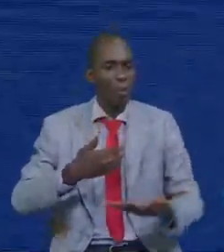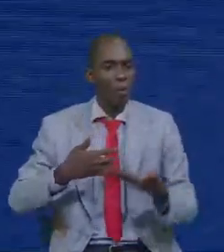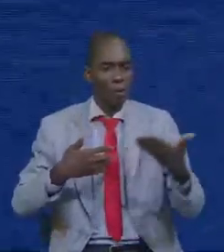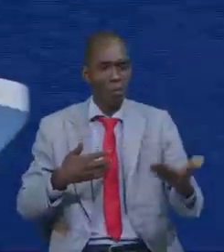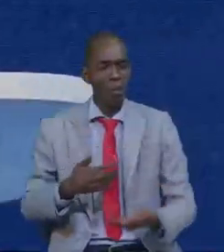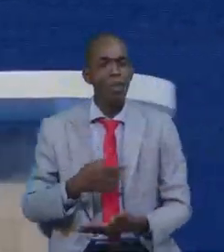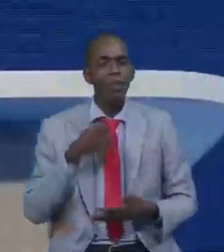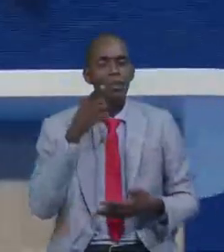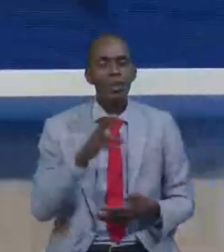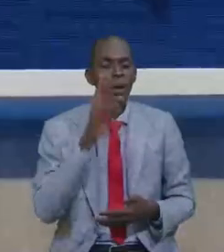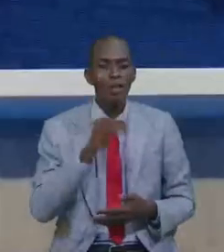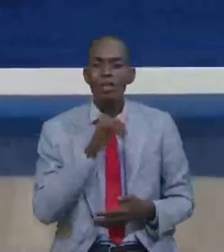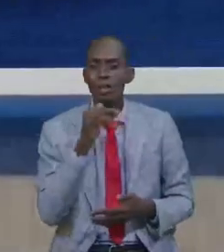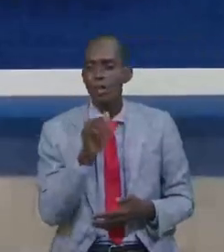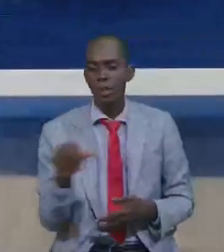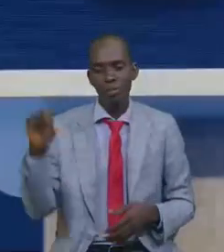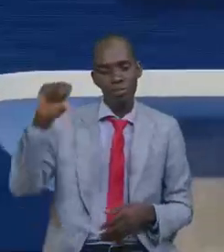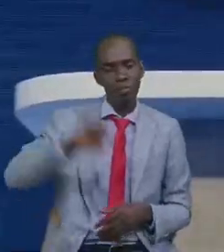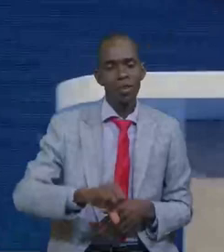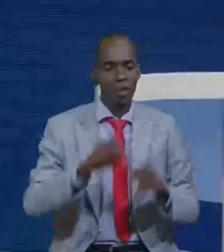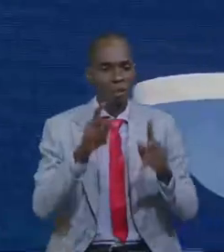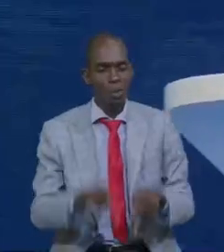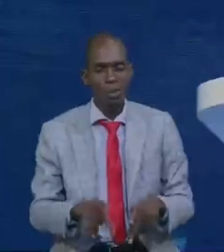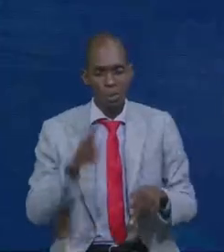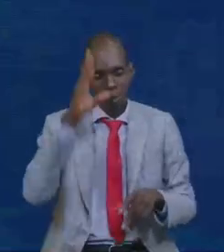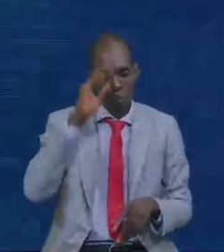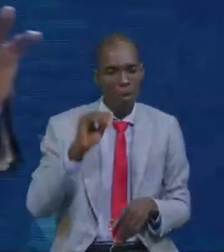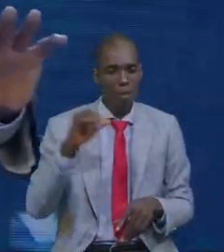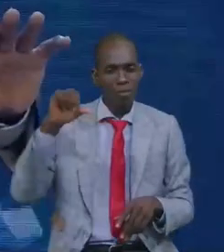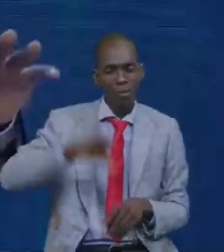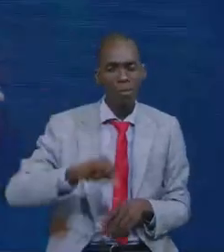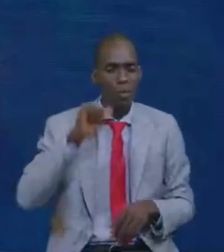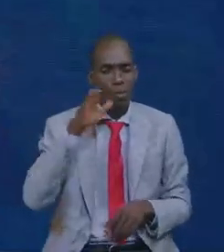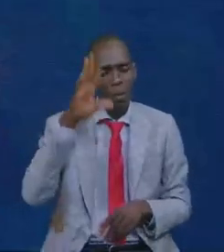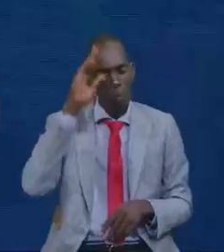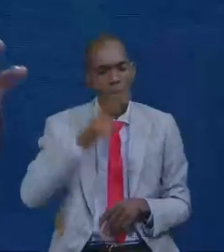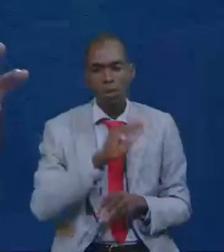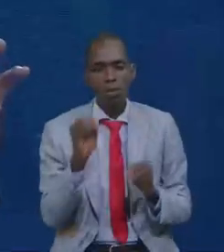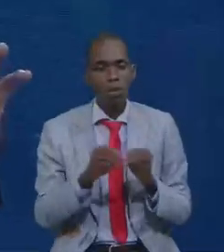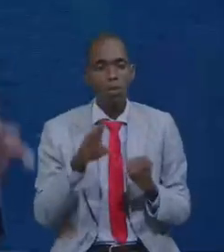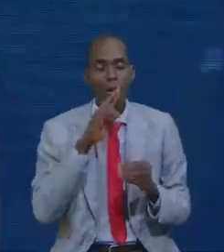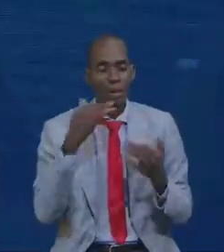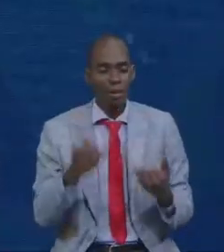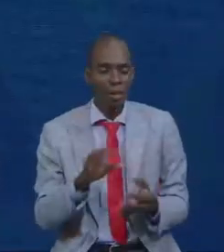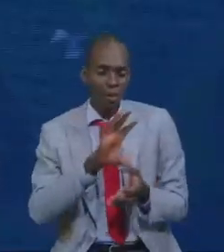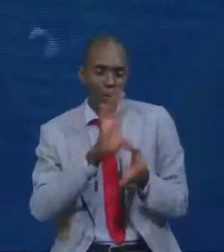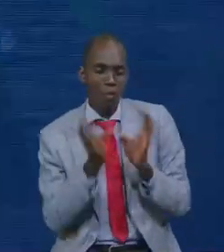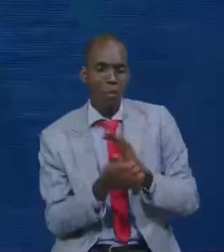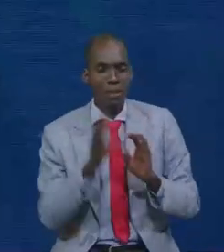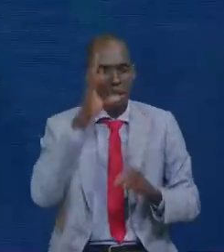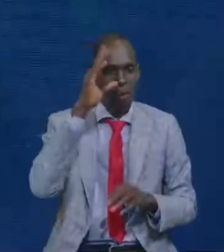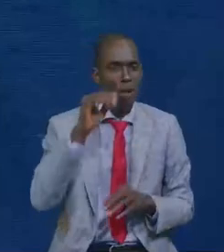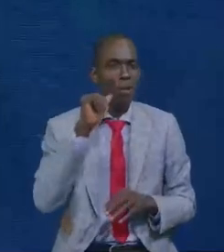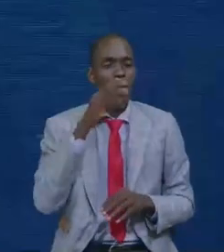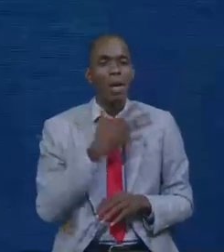un homme condamné, une femme condamnée. Tu es un homme converti, une femme convertie. Et la joie du